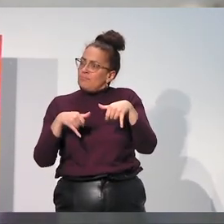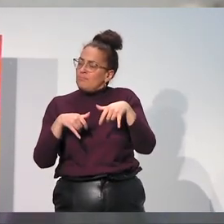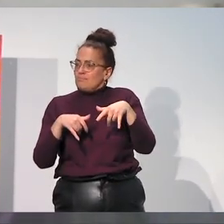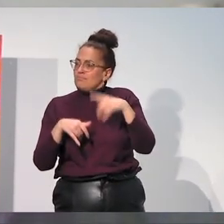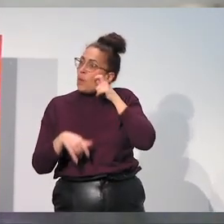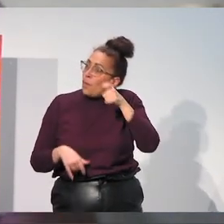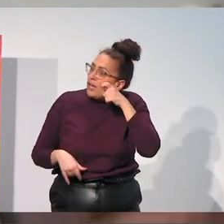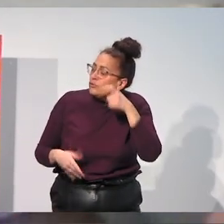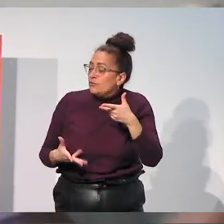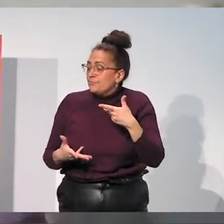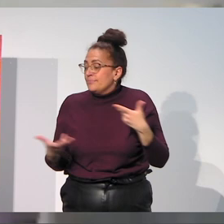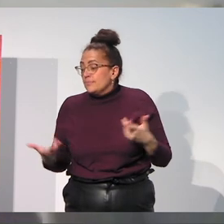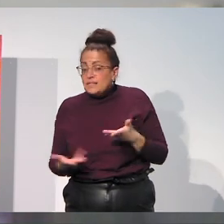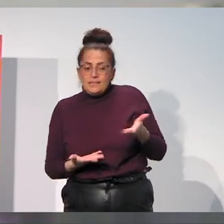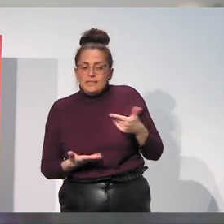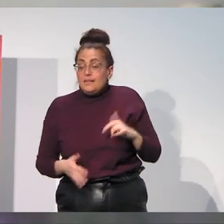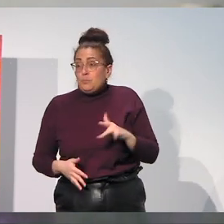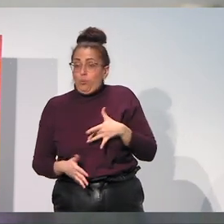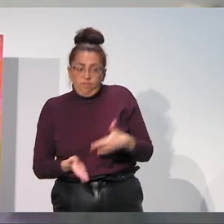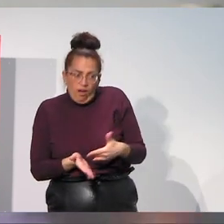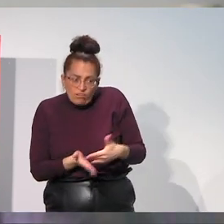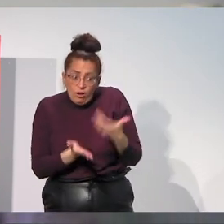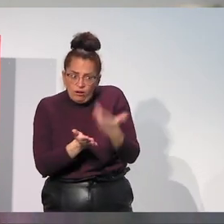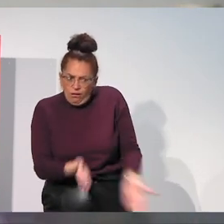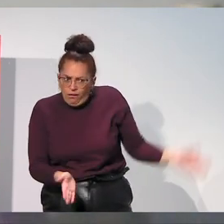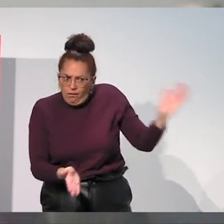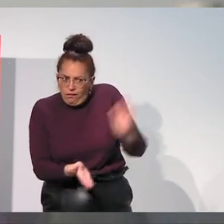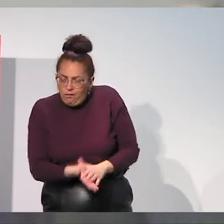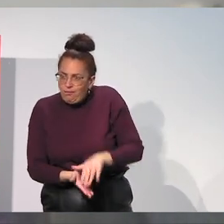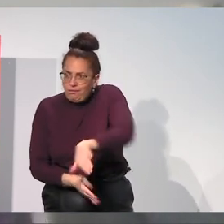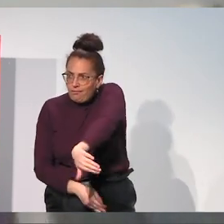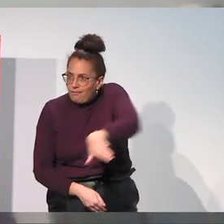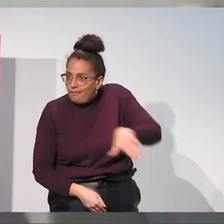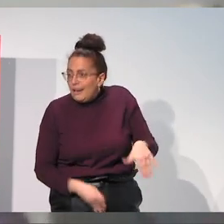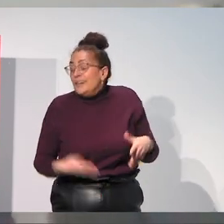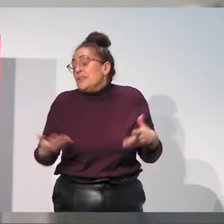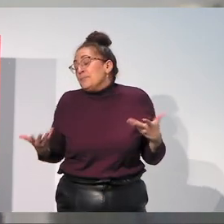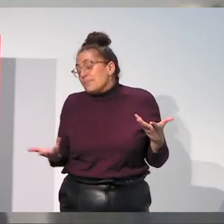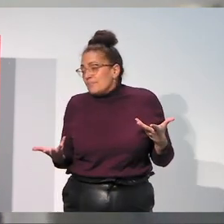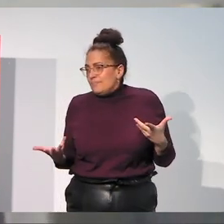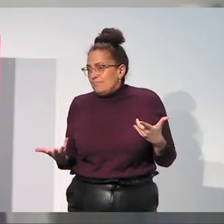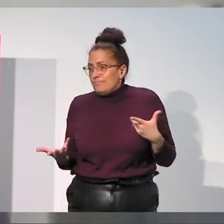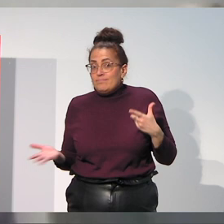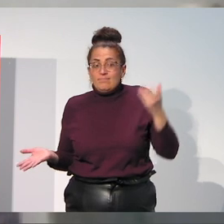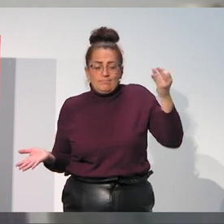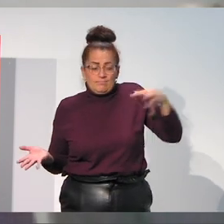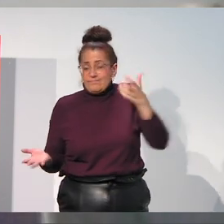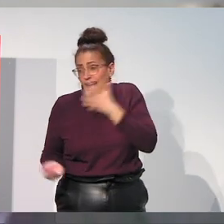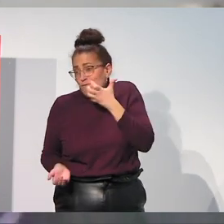femme. Donc encore une fois, se retrouve mis sur le banc. Enfin, que voulez-vous, c'est un destin